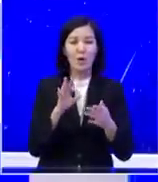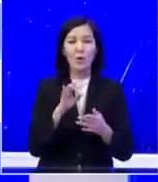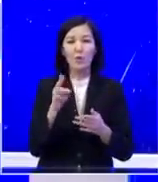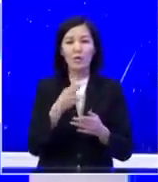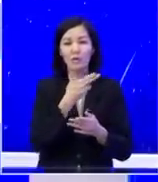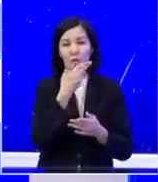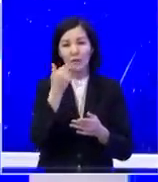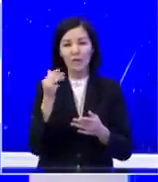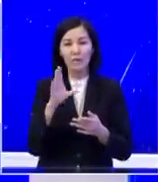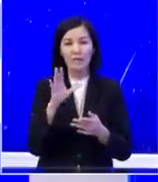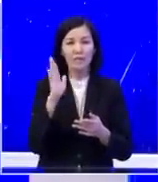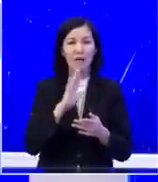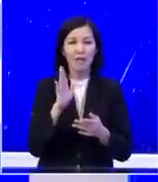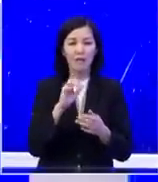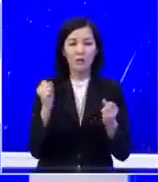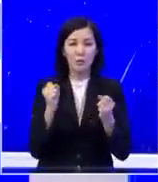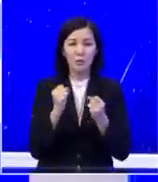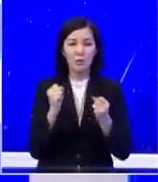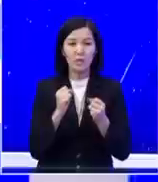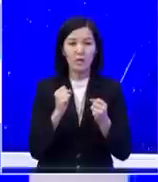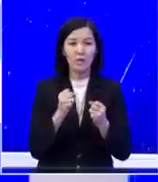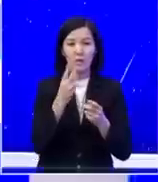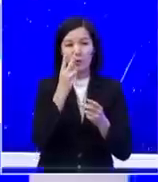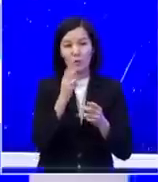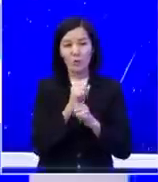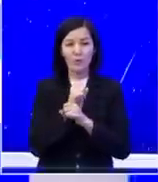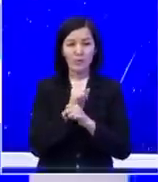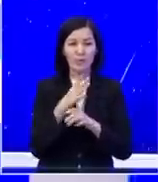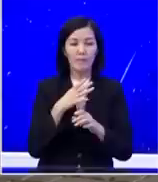көпшілікте салқын судың маңына барып, бір марқайып қалды.